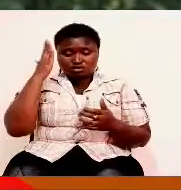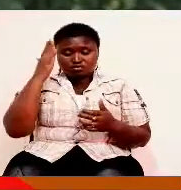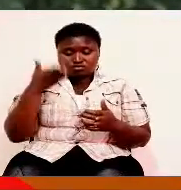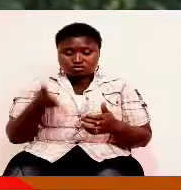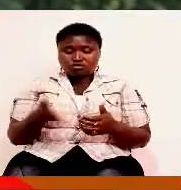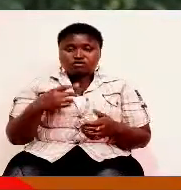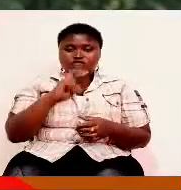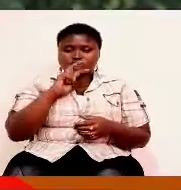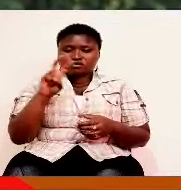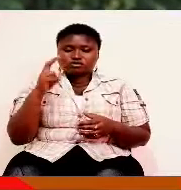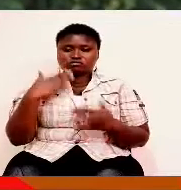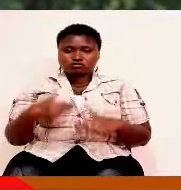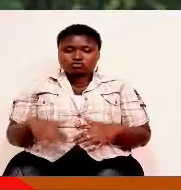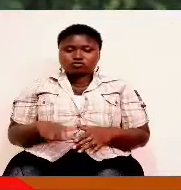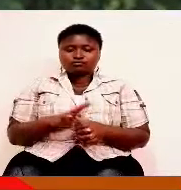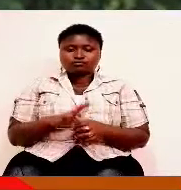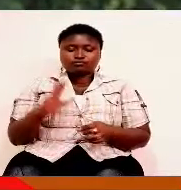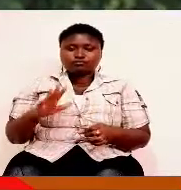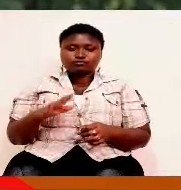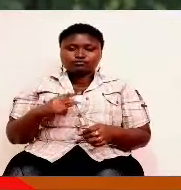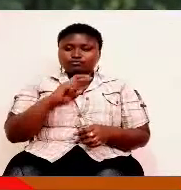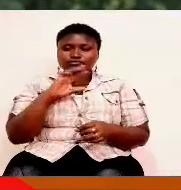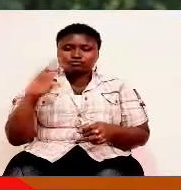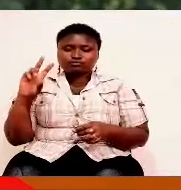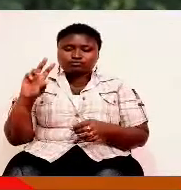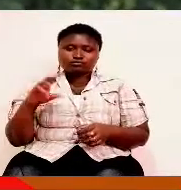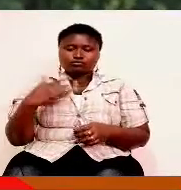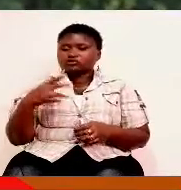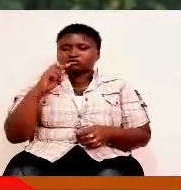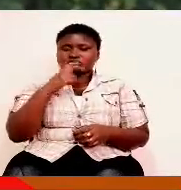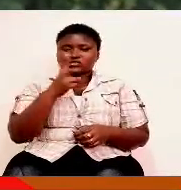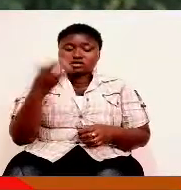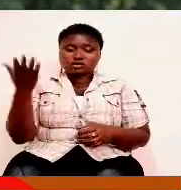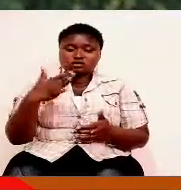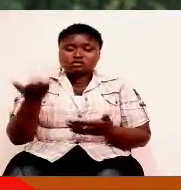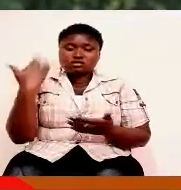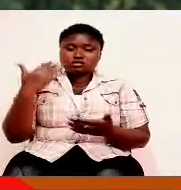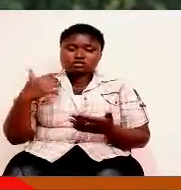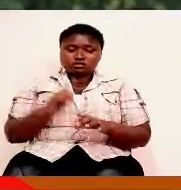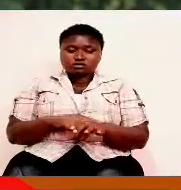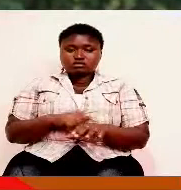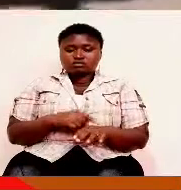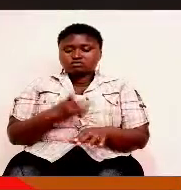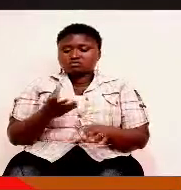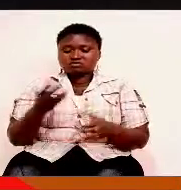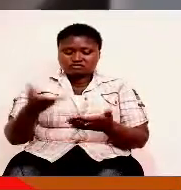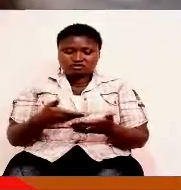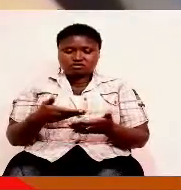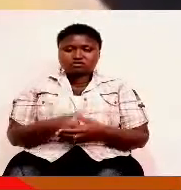more. Mwanze kuchunguza, musiseme kama the last time that you didn't have evidence.